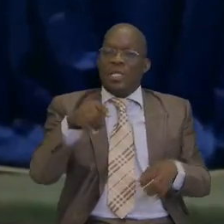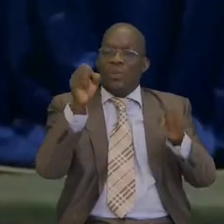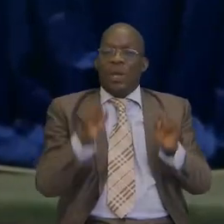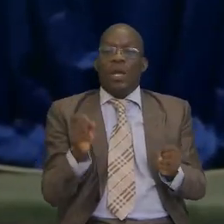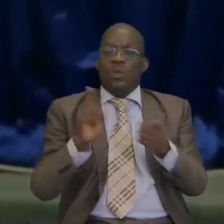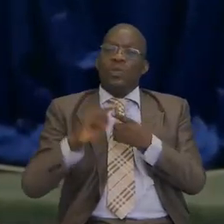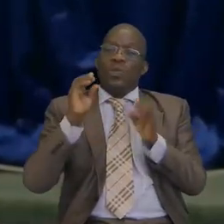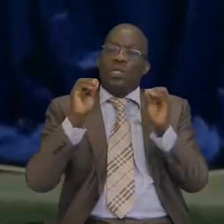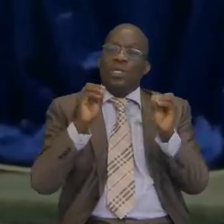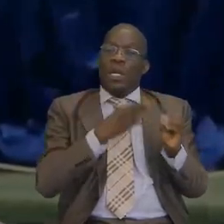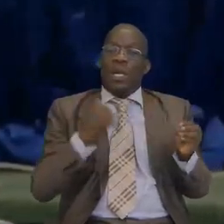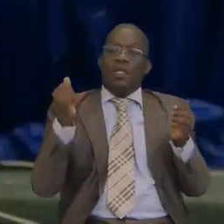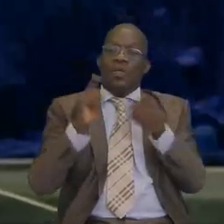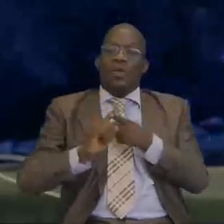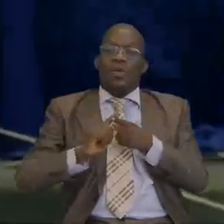transformer?